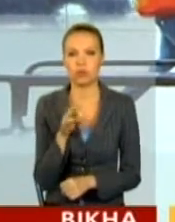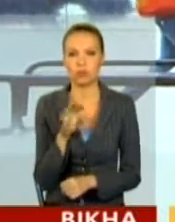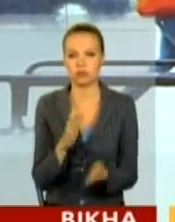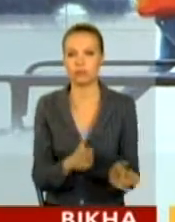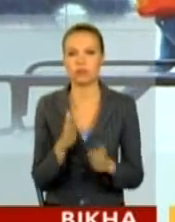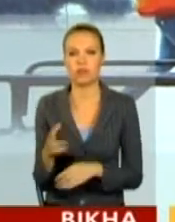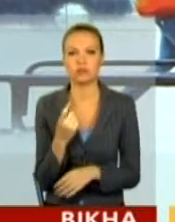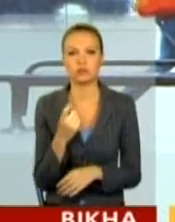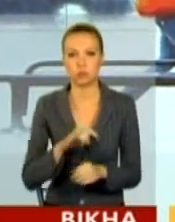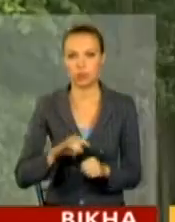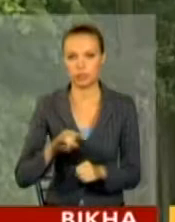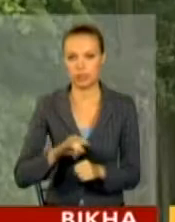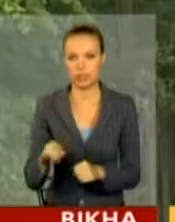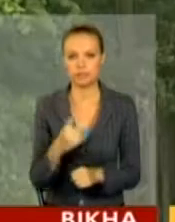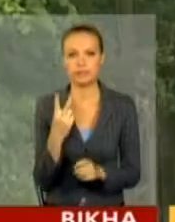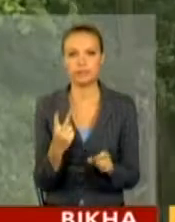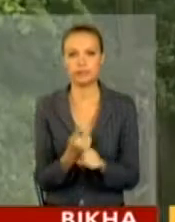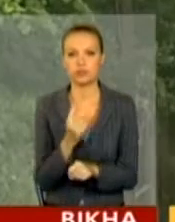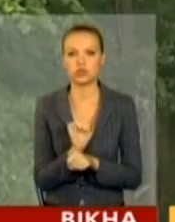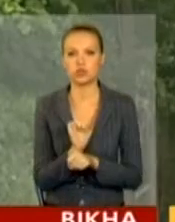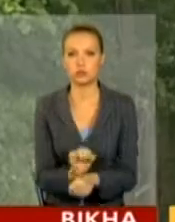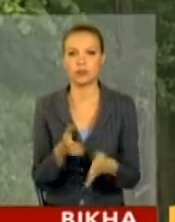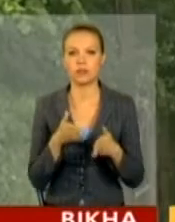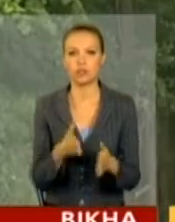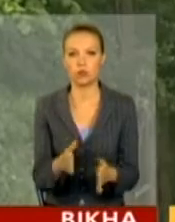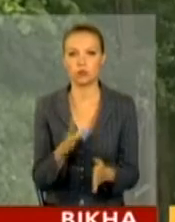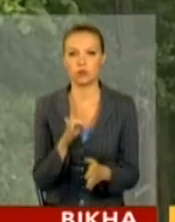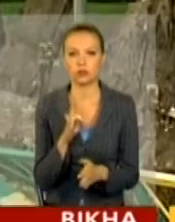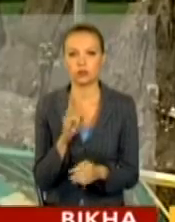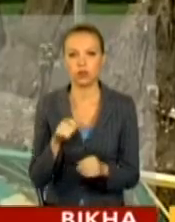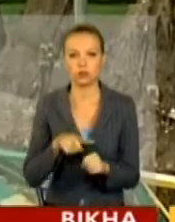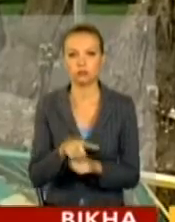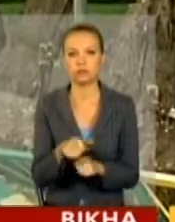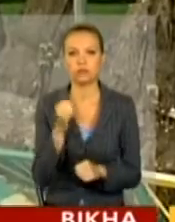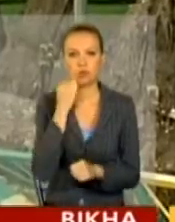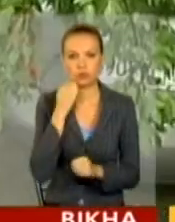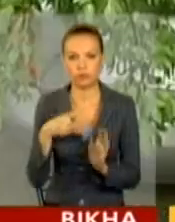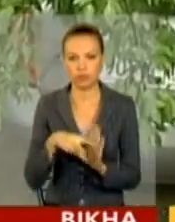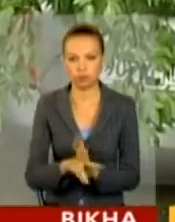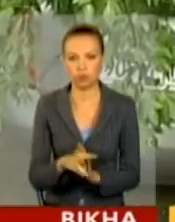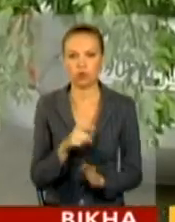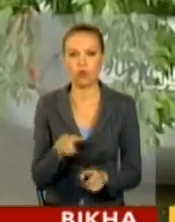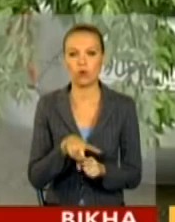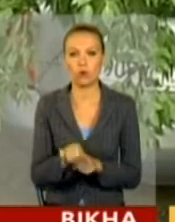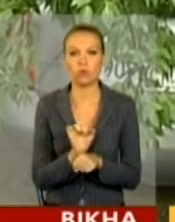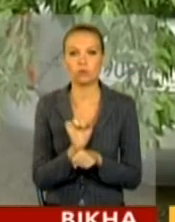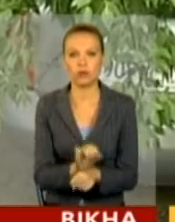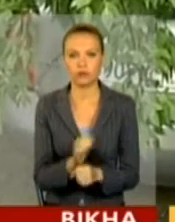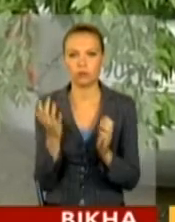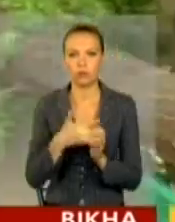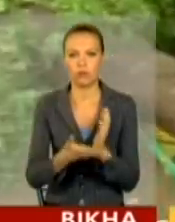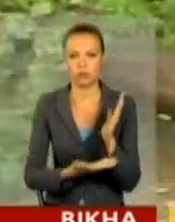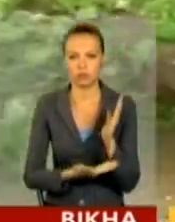відкладено сотні рейсів. Двічі зупинявся рух на наземній гілці московського метра. Колію перекрили повалені